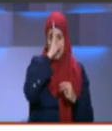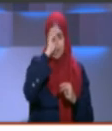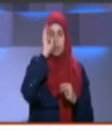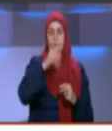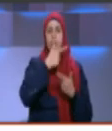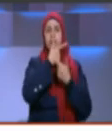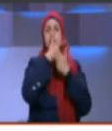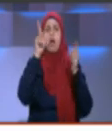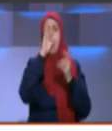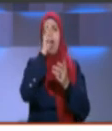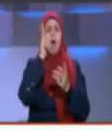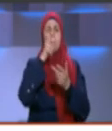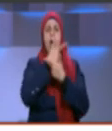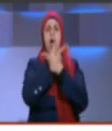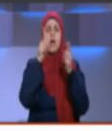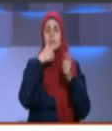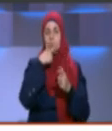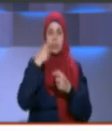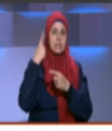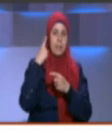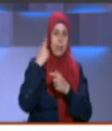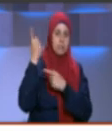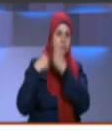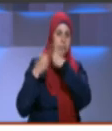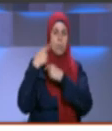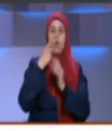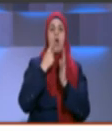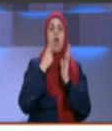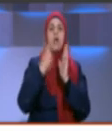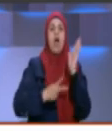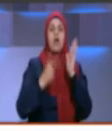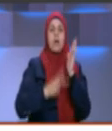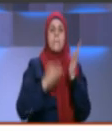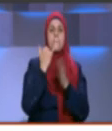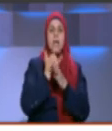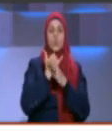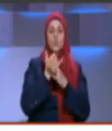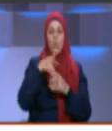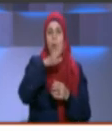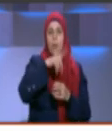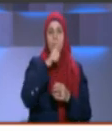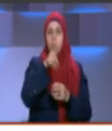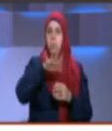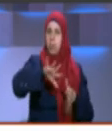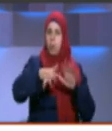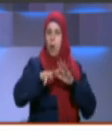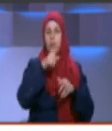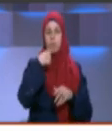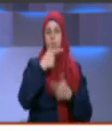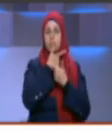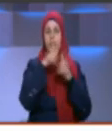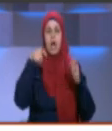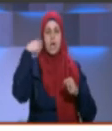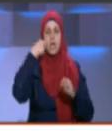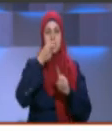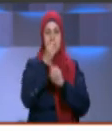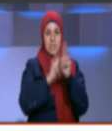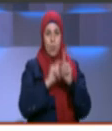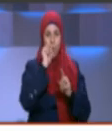إلينا نانسي، وبعد من القرارات التي هي من المتوقع أن تصدر عن إدوارد فيليب، هي